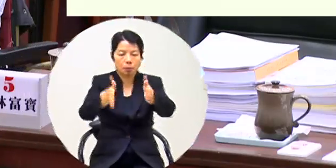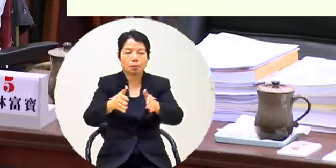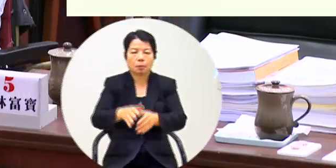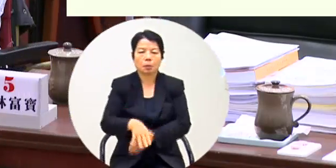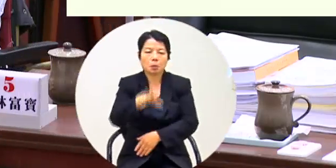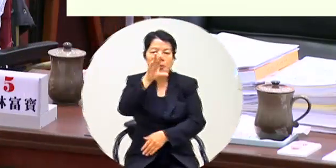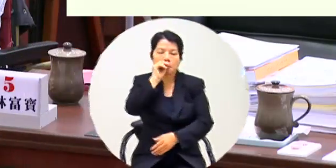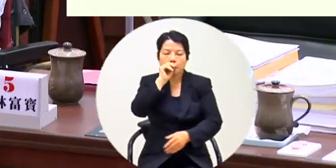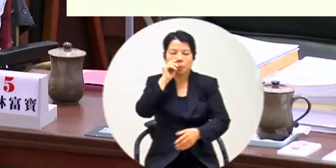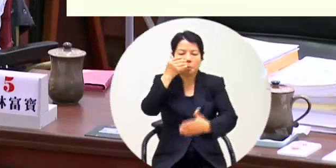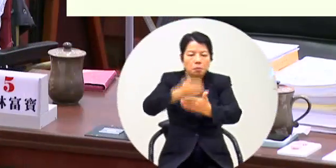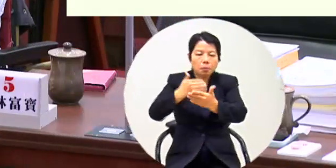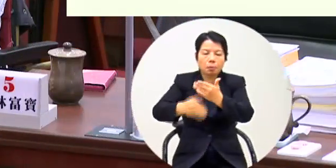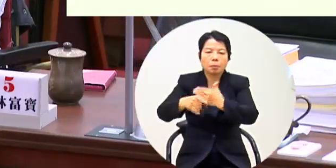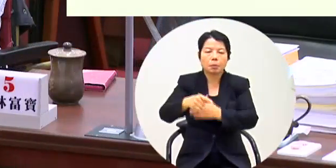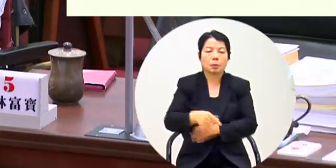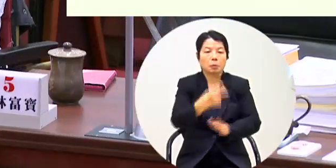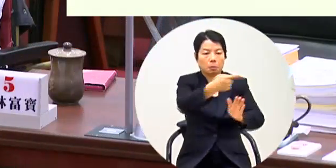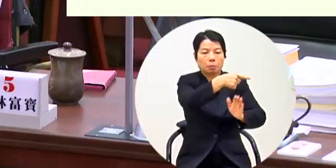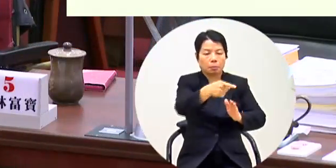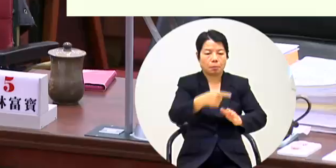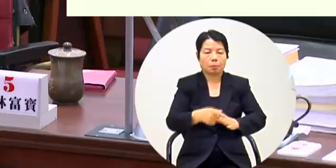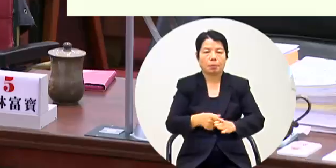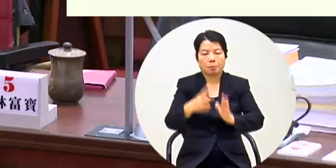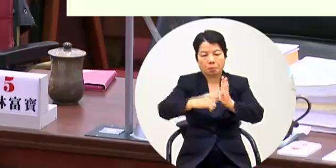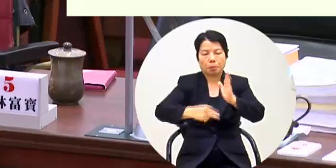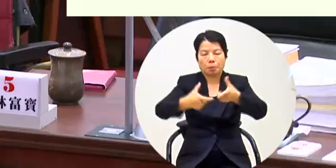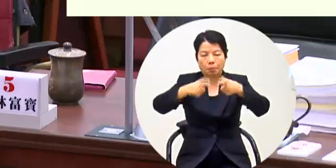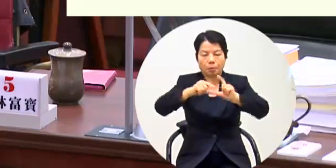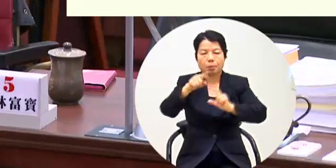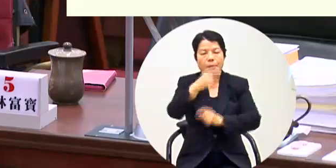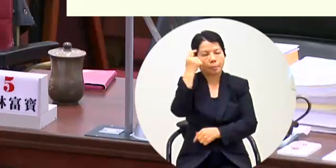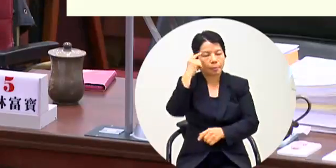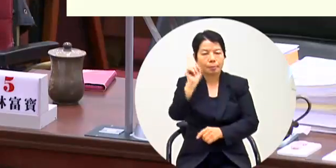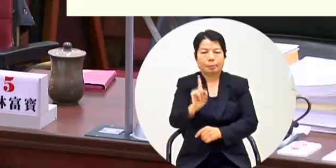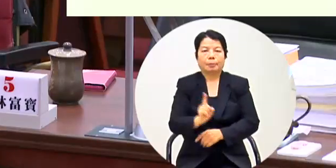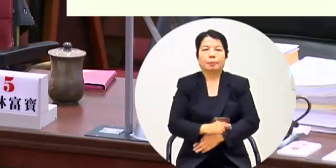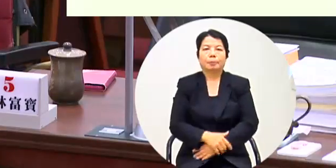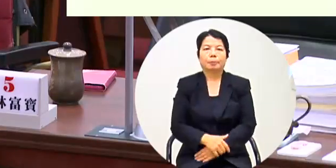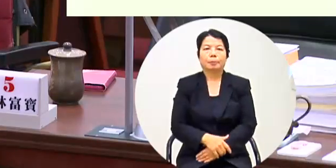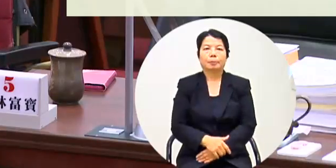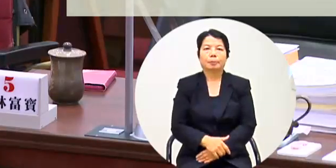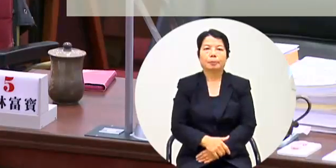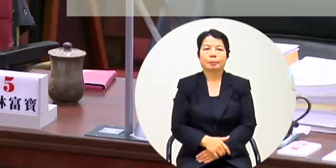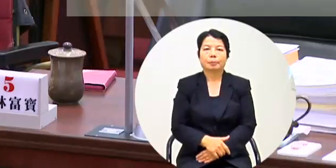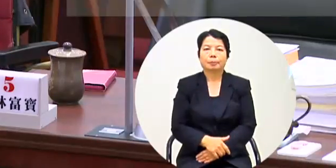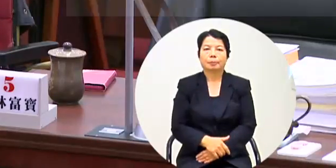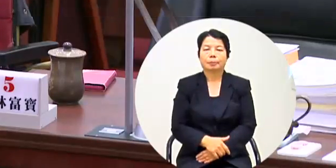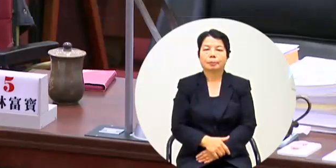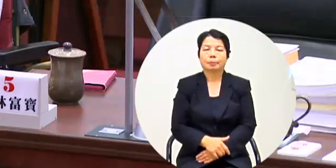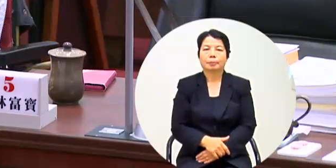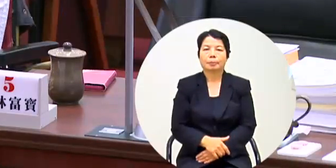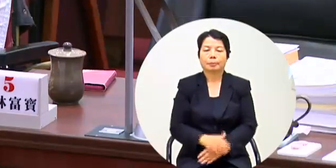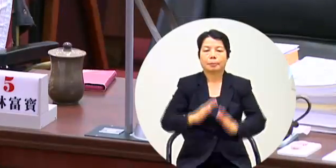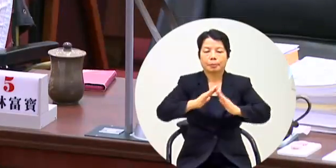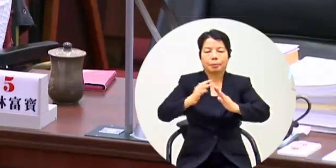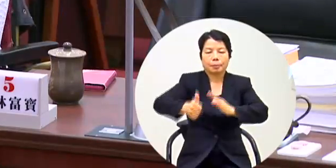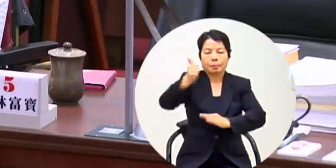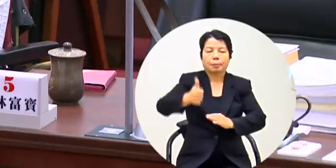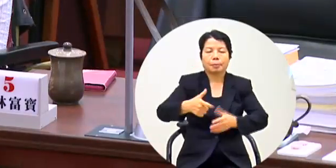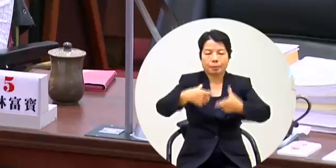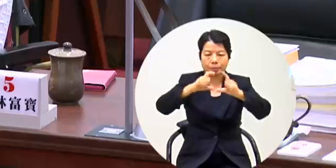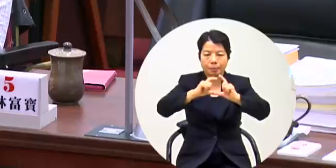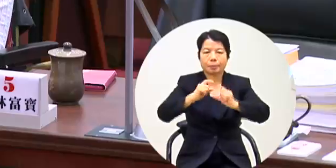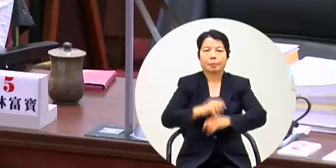对这件事情的立场跟看法。 市长请答复。 谢谢副议长，谢谢林议